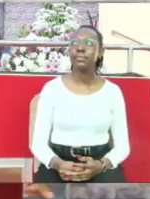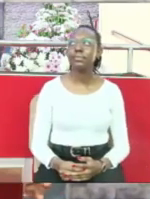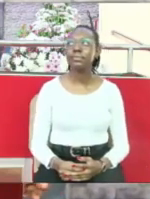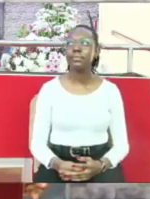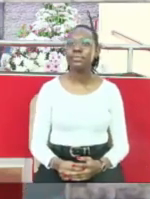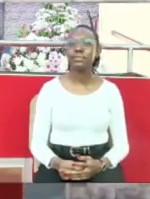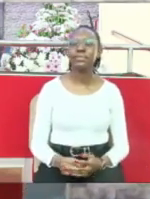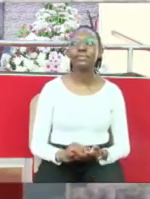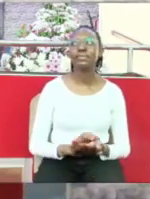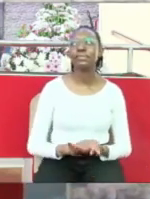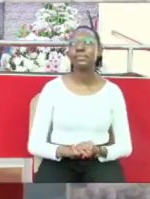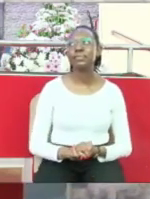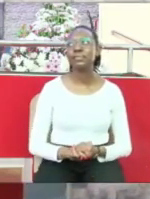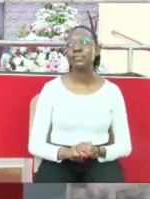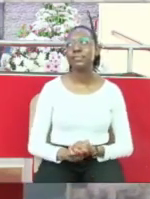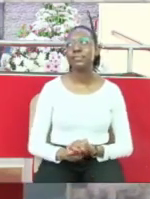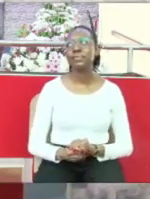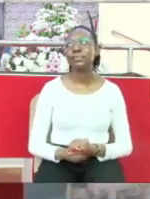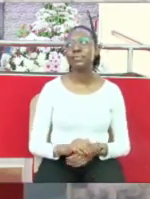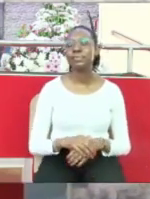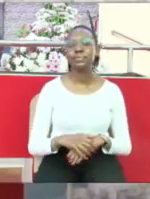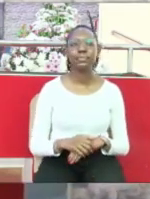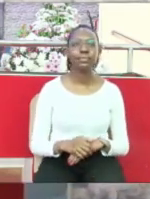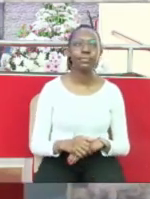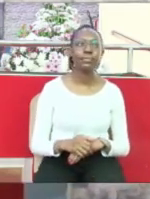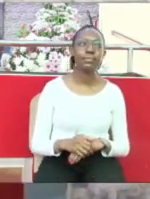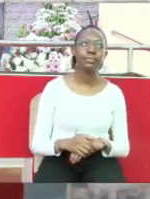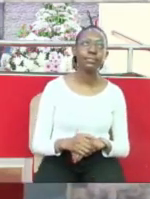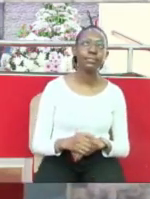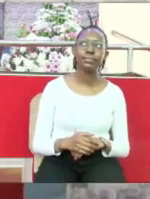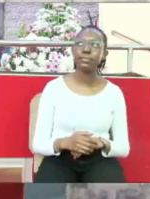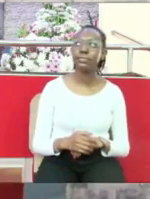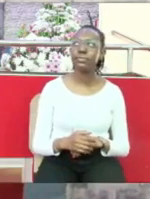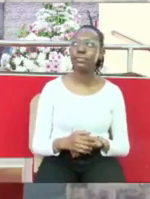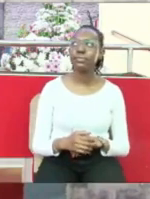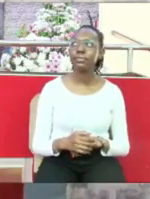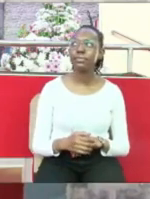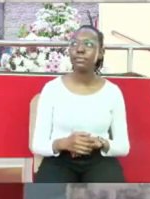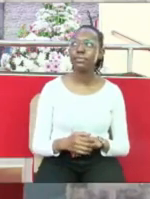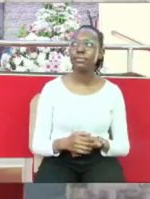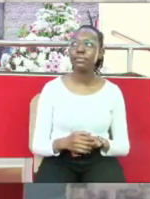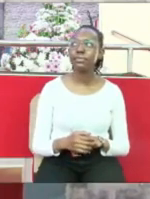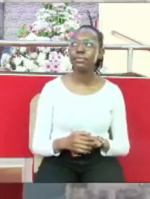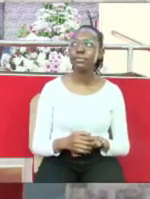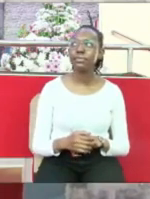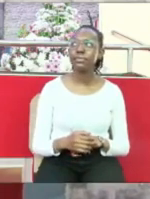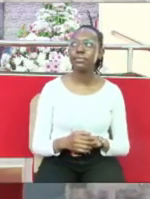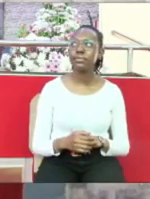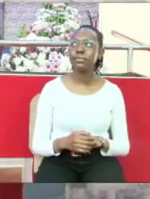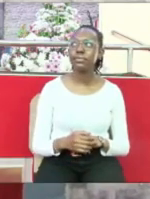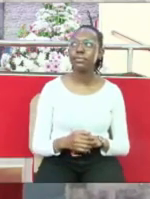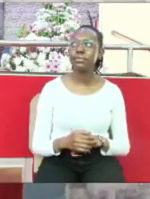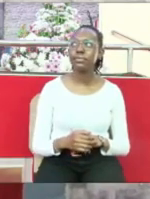Kamwedhoa kidogo. Hiyo kitu. Sawa. Ni asante tu. Tunashukuru Mungu. Hii inaitwa teknolojia. Wa Tanzania walikuwa wakiita